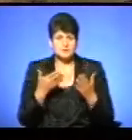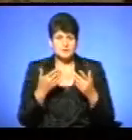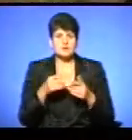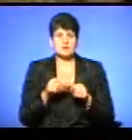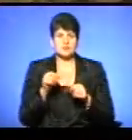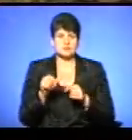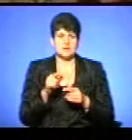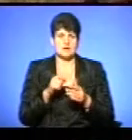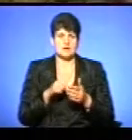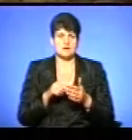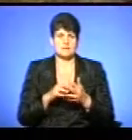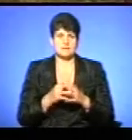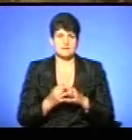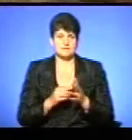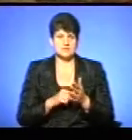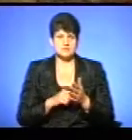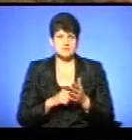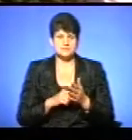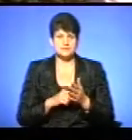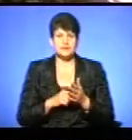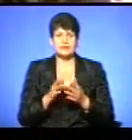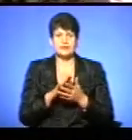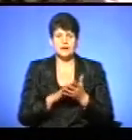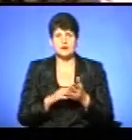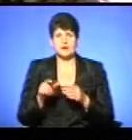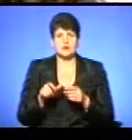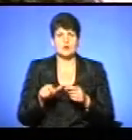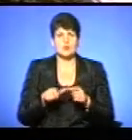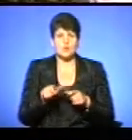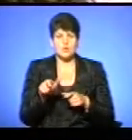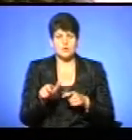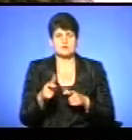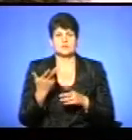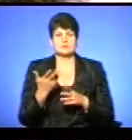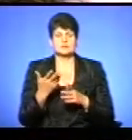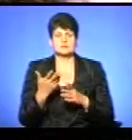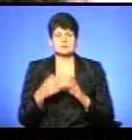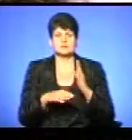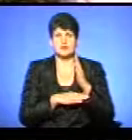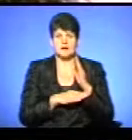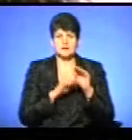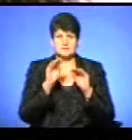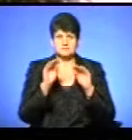ми... Далі їдемо по приколію, по дорозі маркуємо дерева і телеграфні стовби.